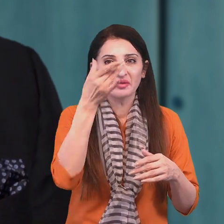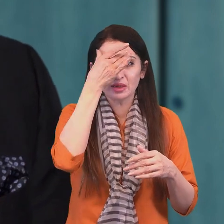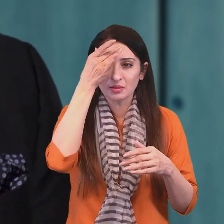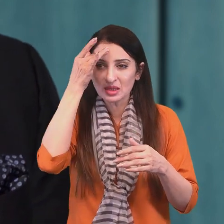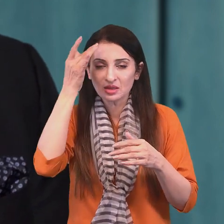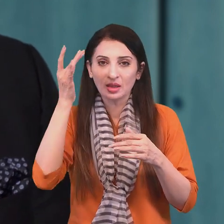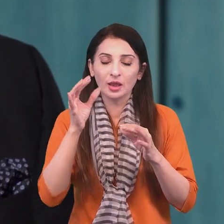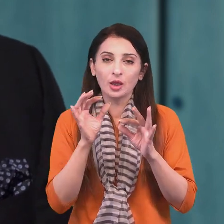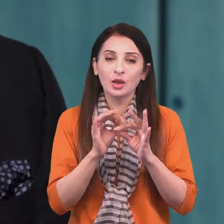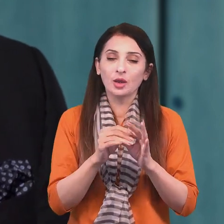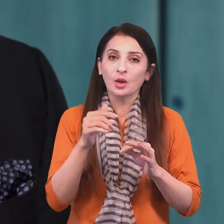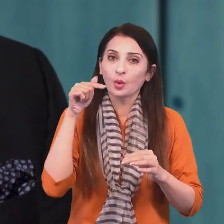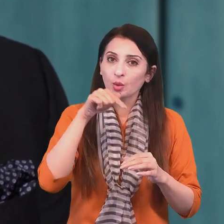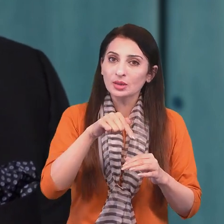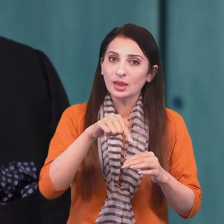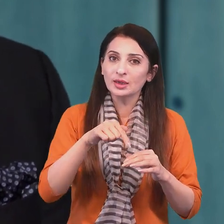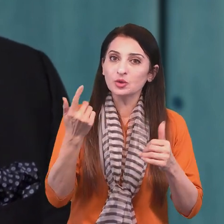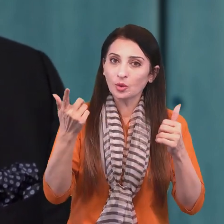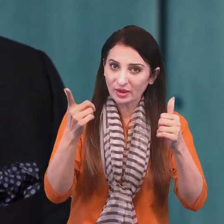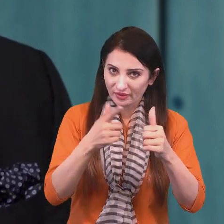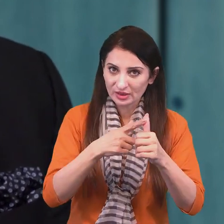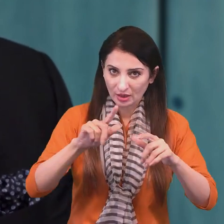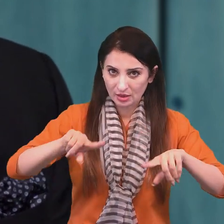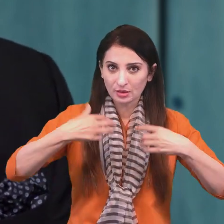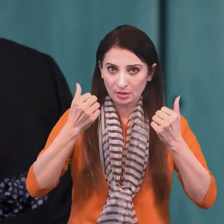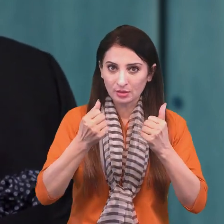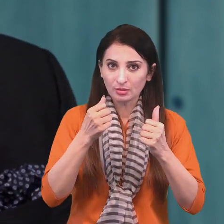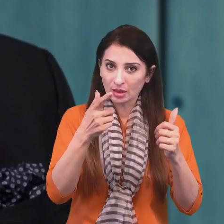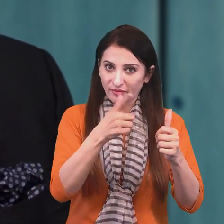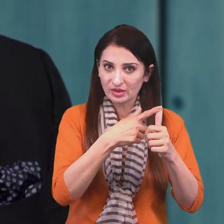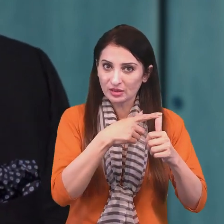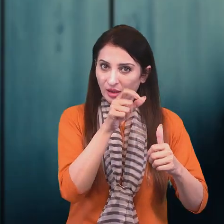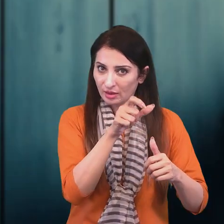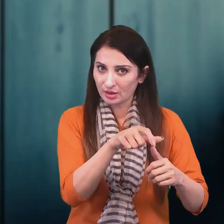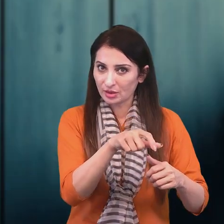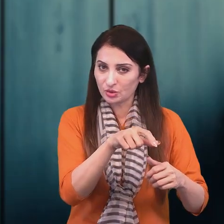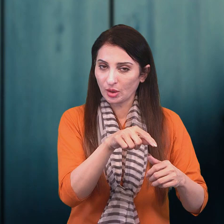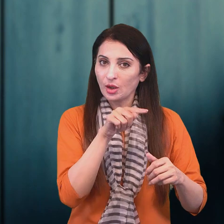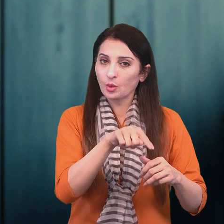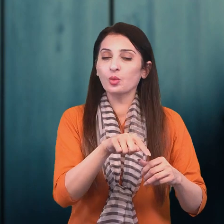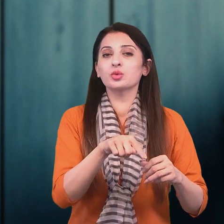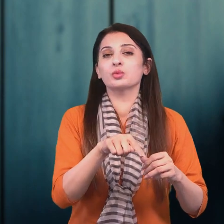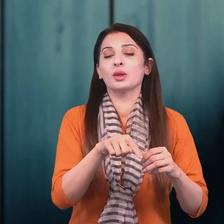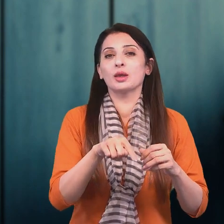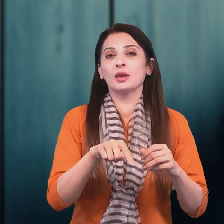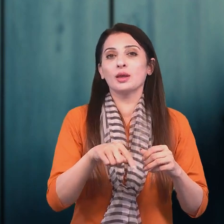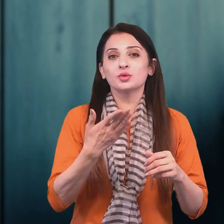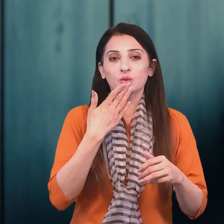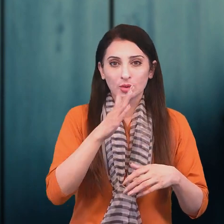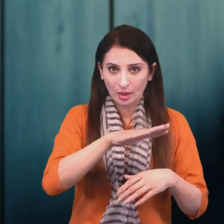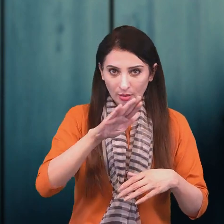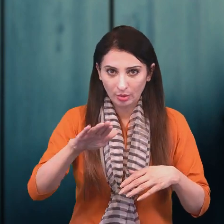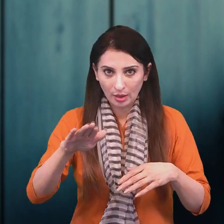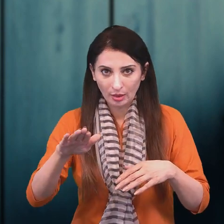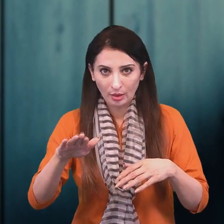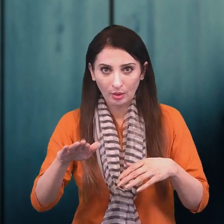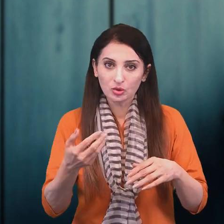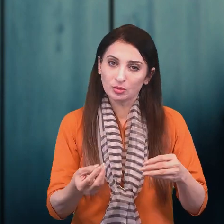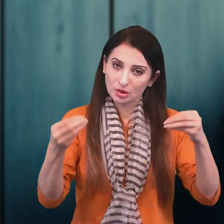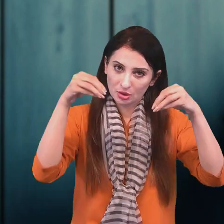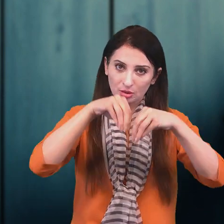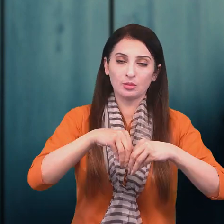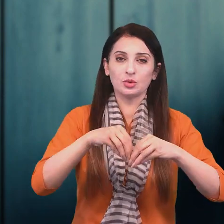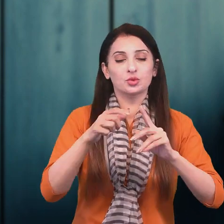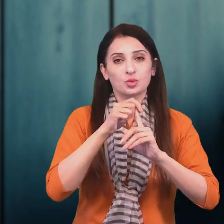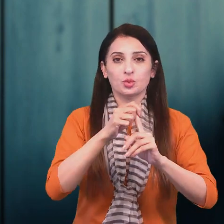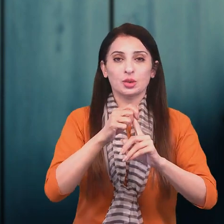مسائل ہیں، اس کے لیے جو ہماری وزارت ہونی چاہیے تھی، وہ ہماری وزارت نوجوانوں پر اور طلبہ پر ایک الگ سے وزارت